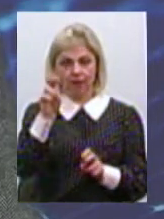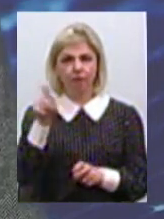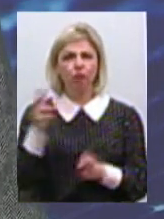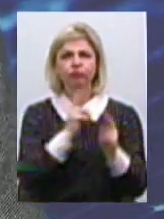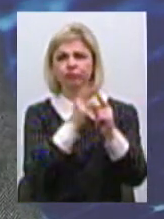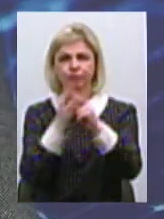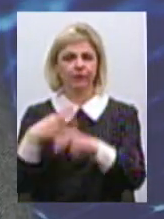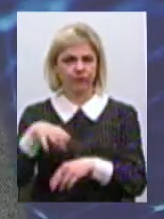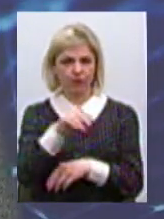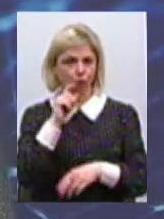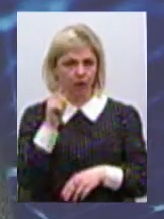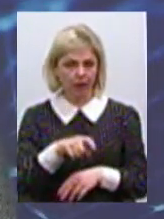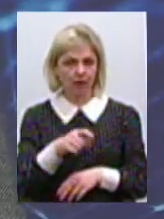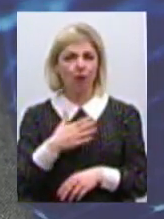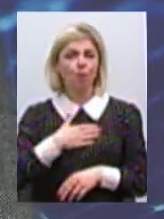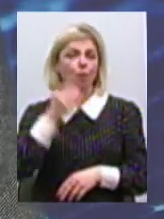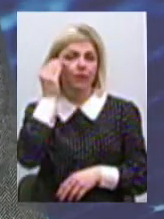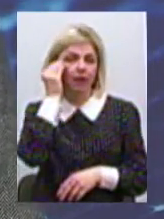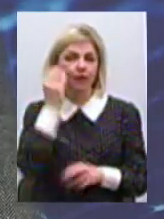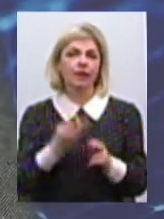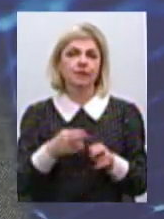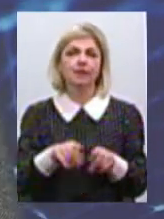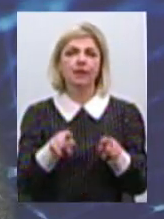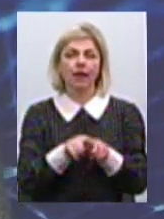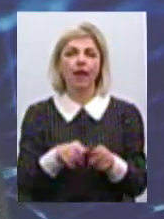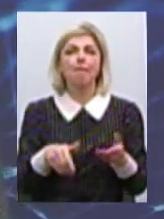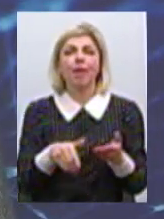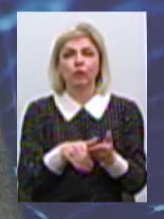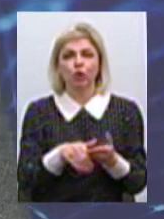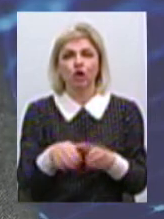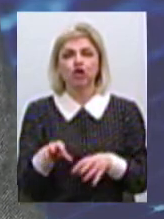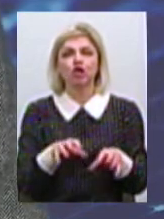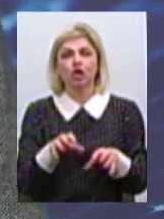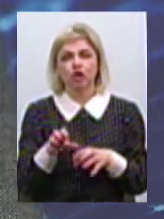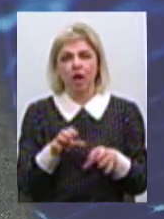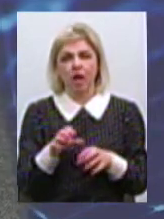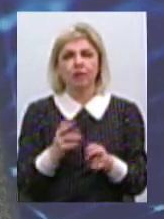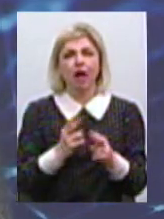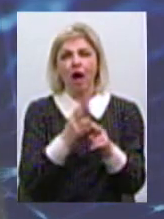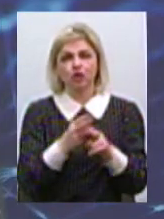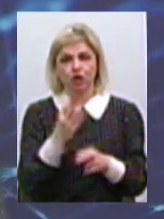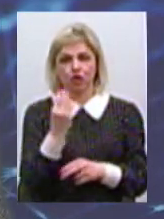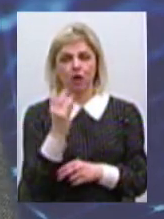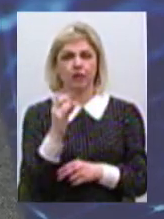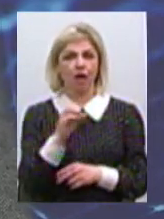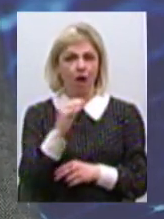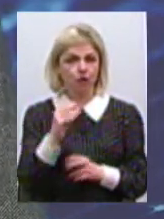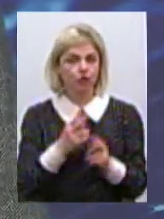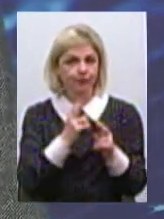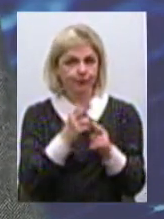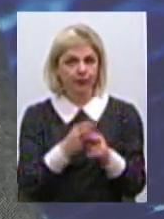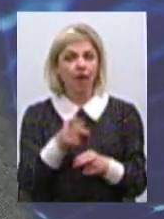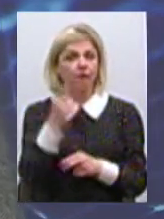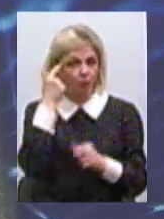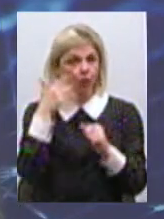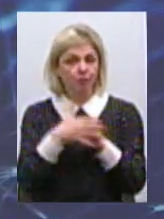Україні. На мою думку, це такий метод шантажу. Бо ви ж розумієте, що якщо в область надаються кошти